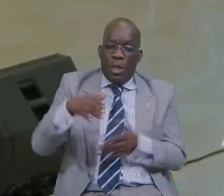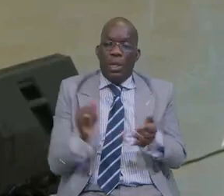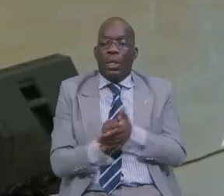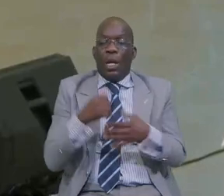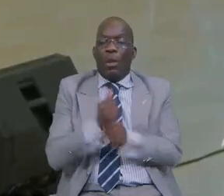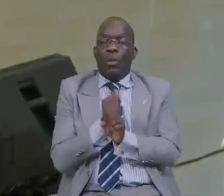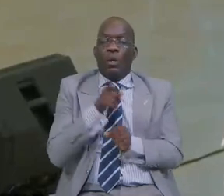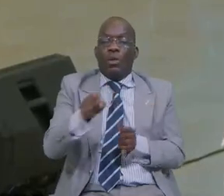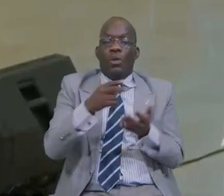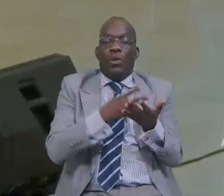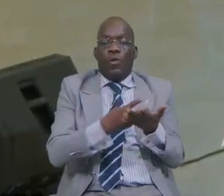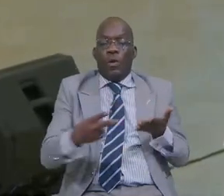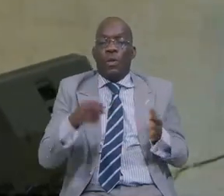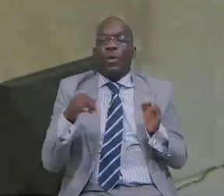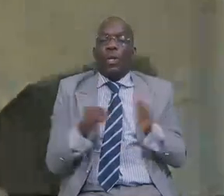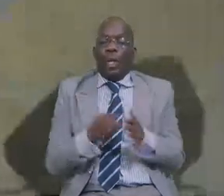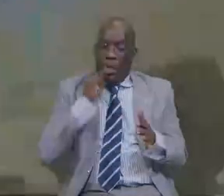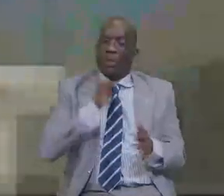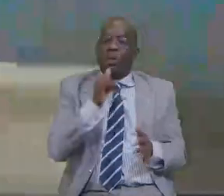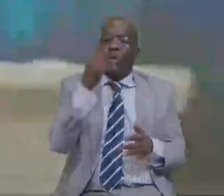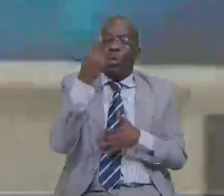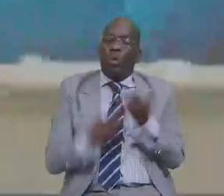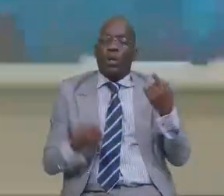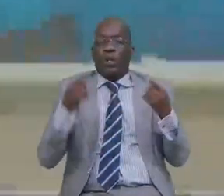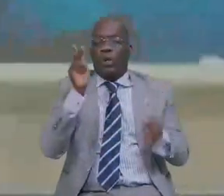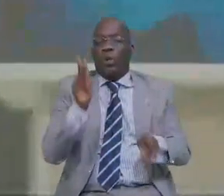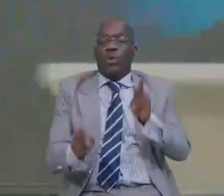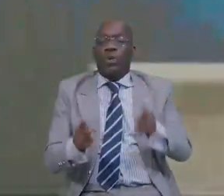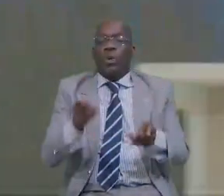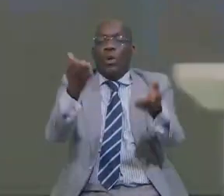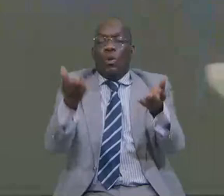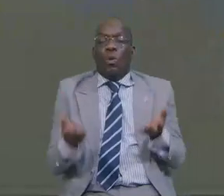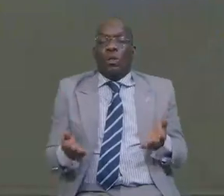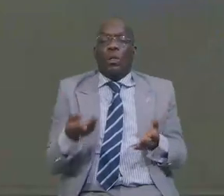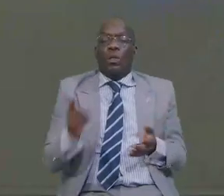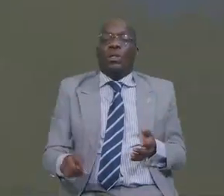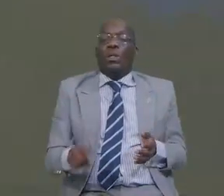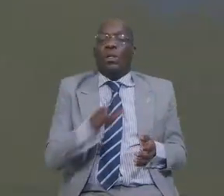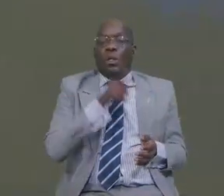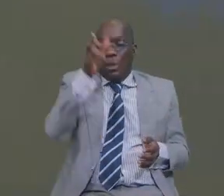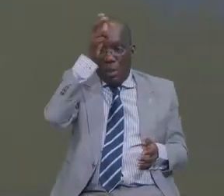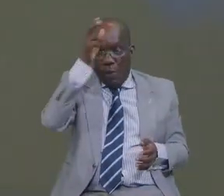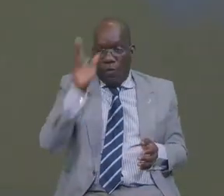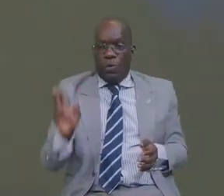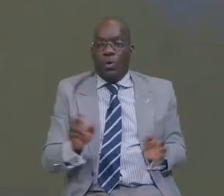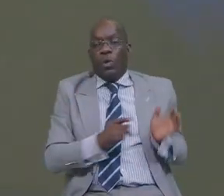qui te fait échouer. Ce n'est pas ce que les gens veulent et